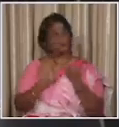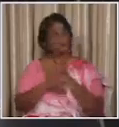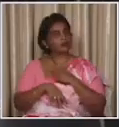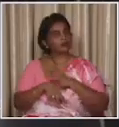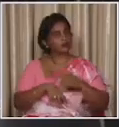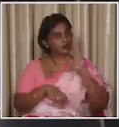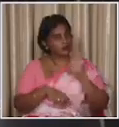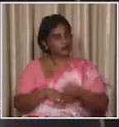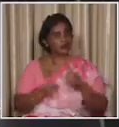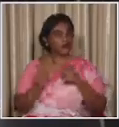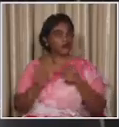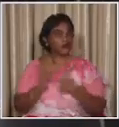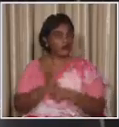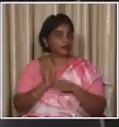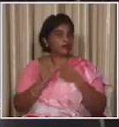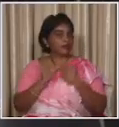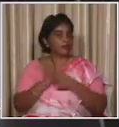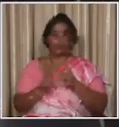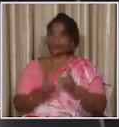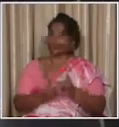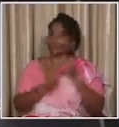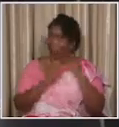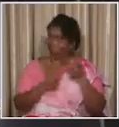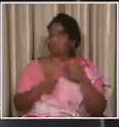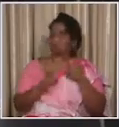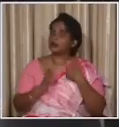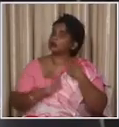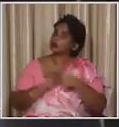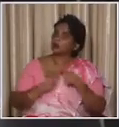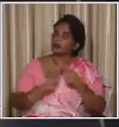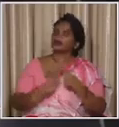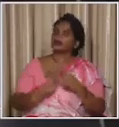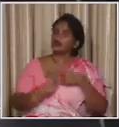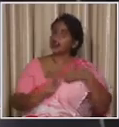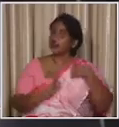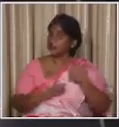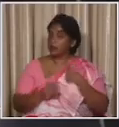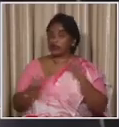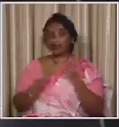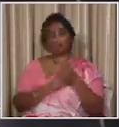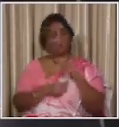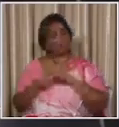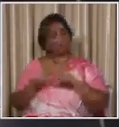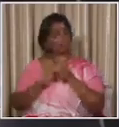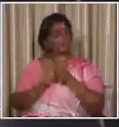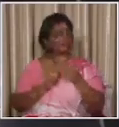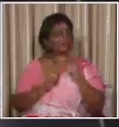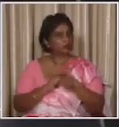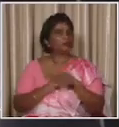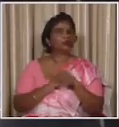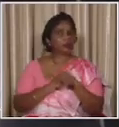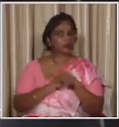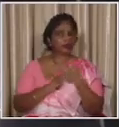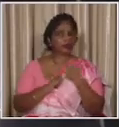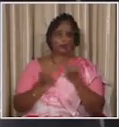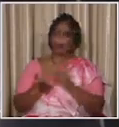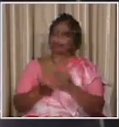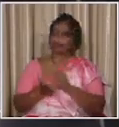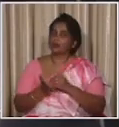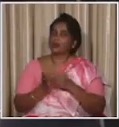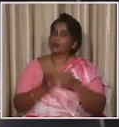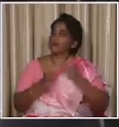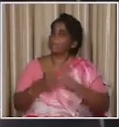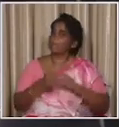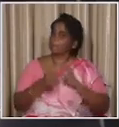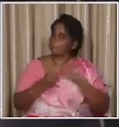පහුගිය කාලේ ගෙනාපු අනපනත්වලට අනුවද අපේ රටේ ජේසෙම ක්‍රිකට් ආයතනය කටයුතු කරන්න කියන එක ගැන අපි දිගින්